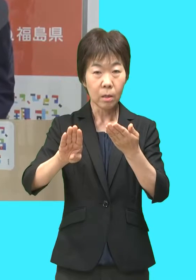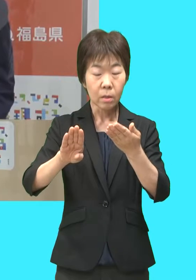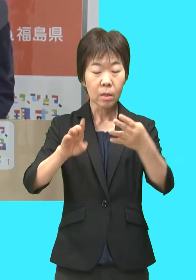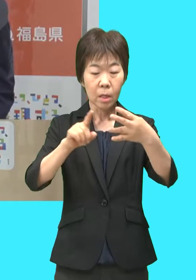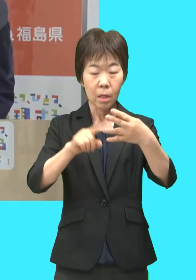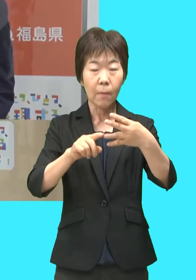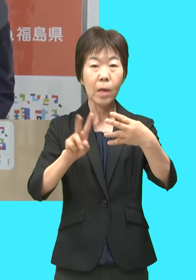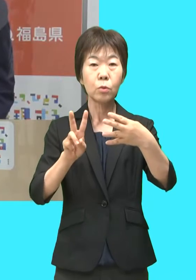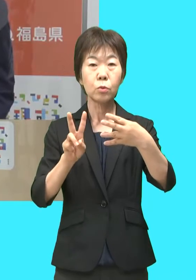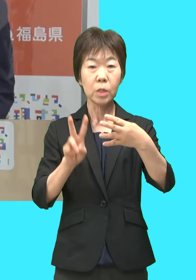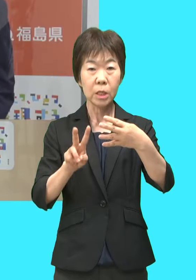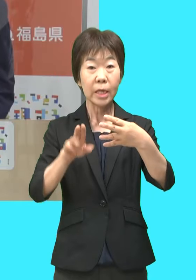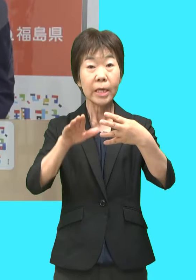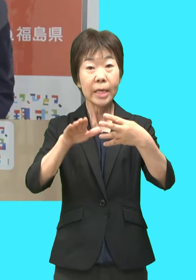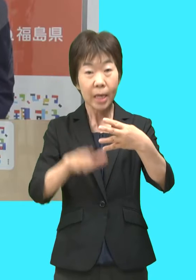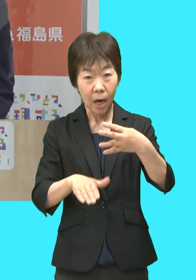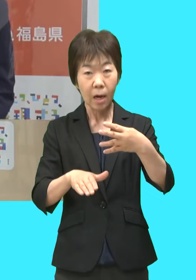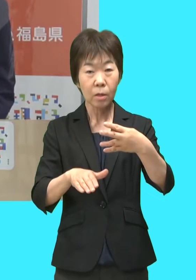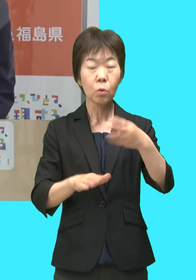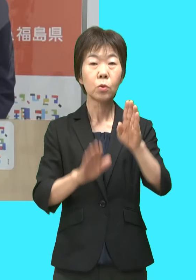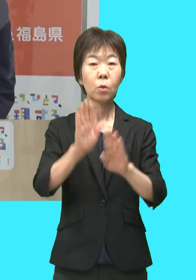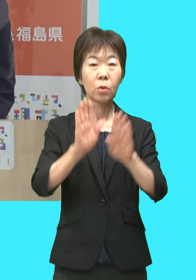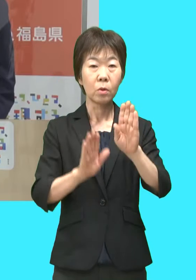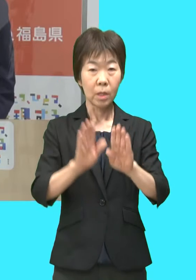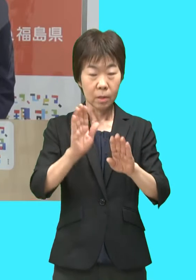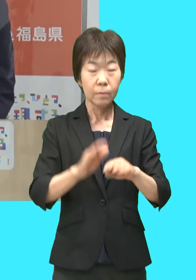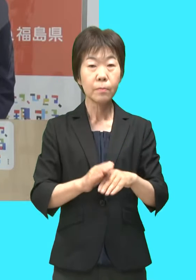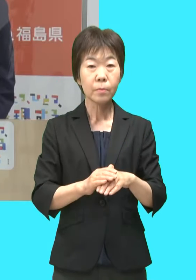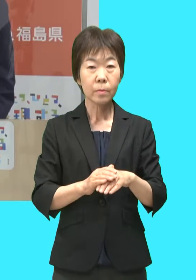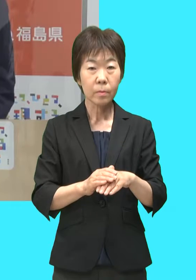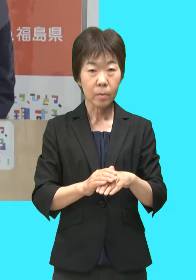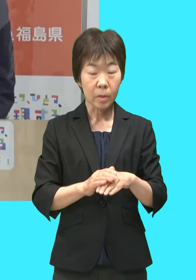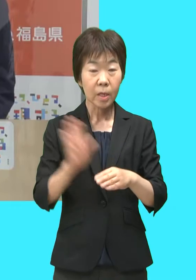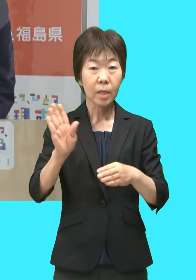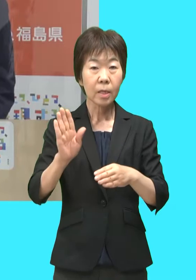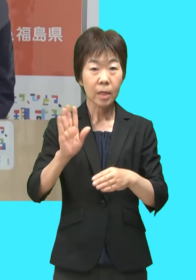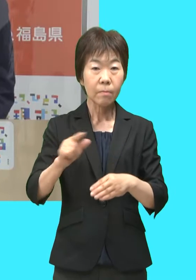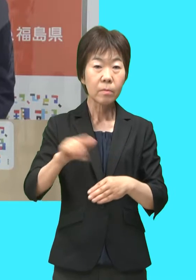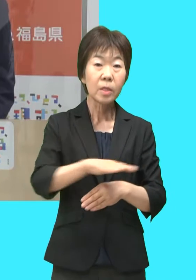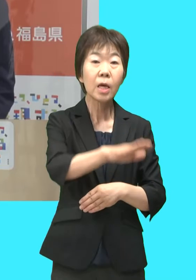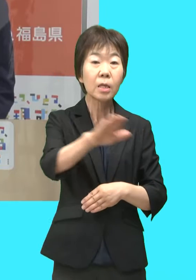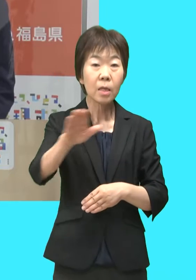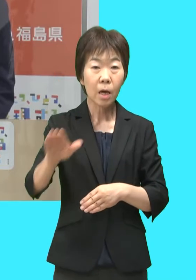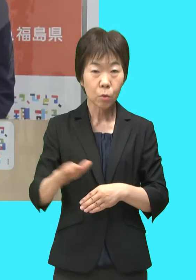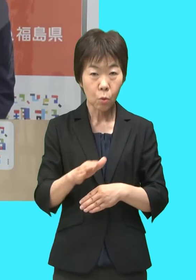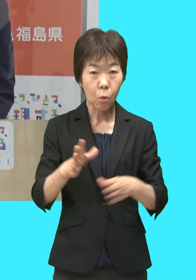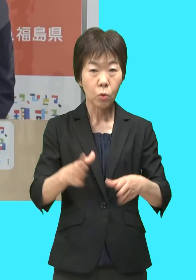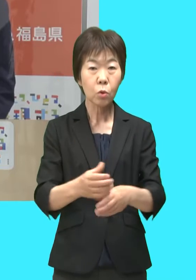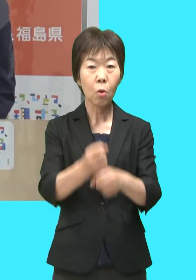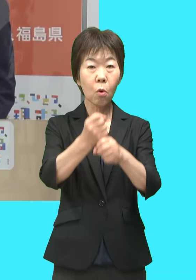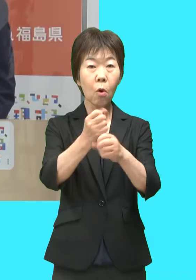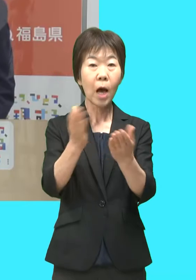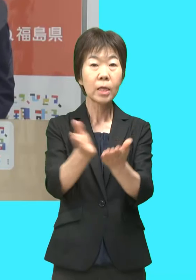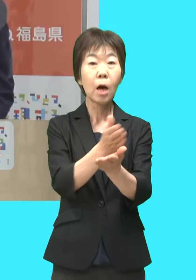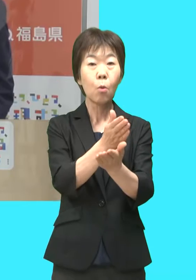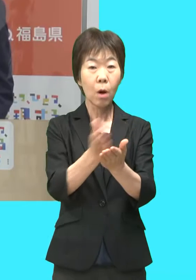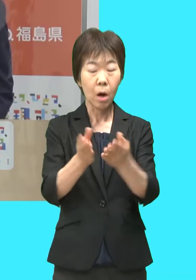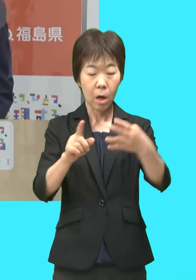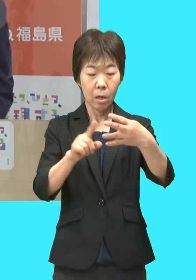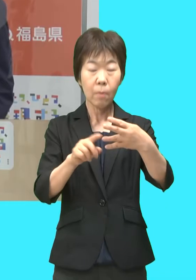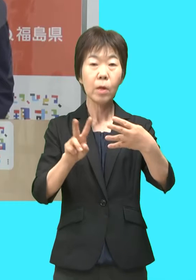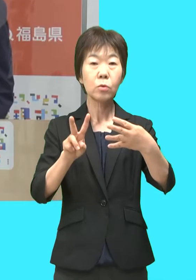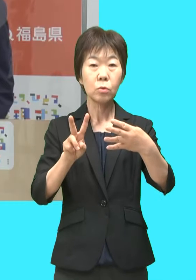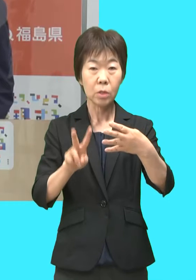はステージ2以下という状況にあります。したがって県全体のステージの総合判断はステージ